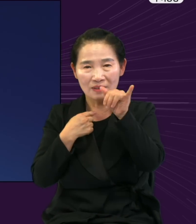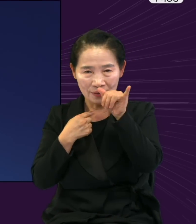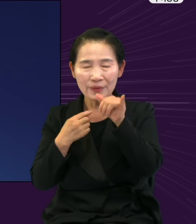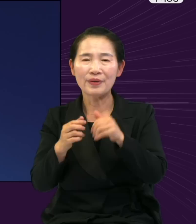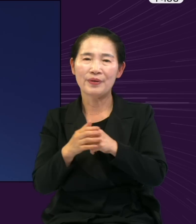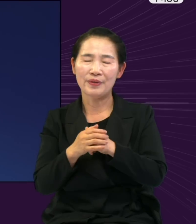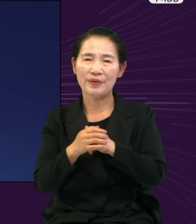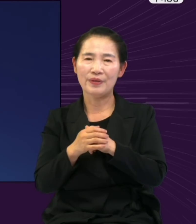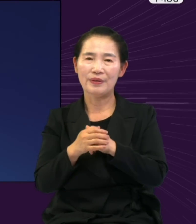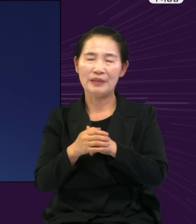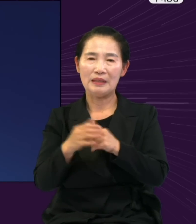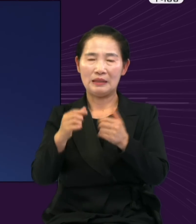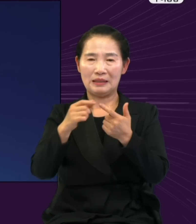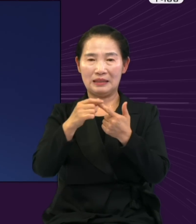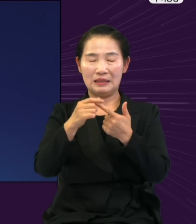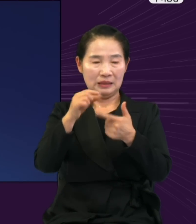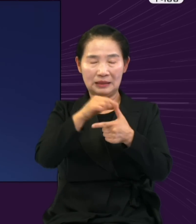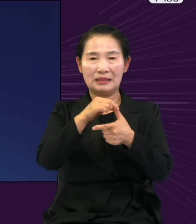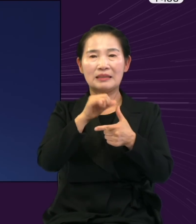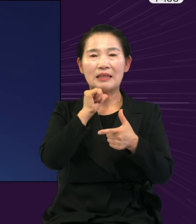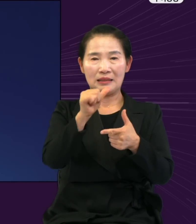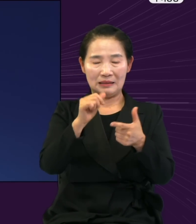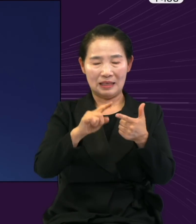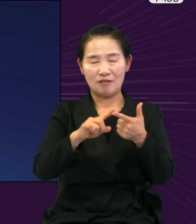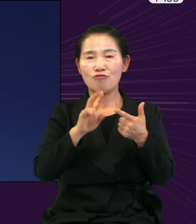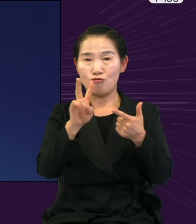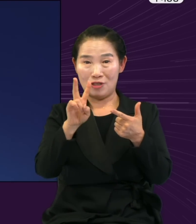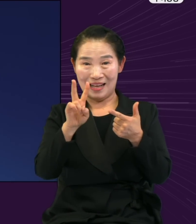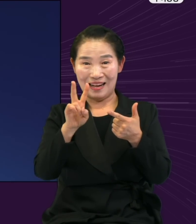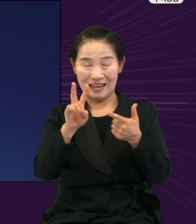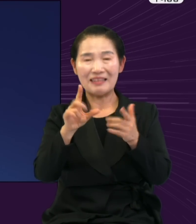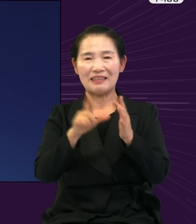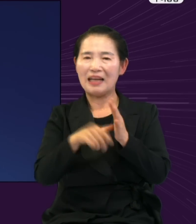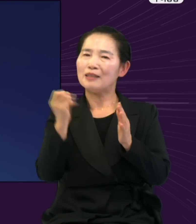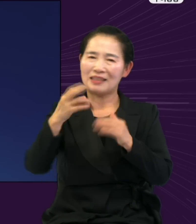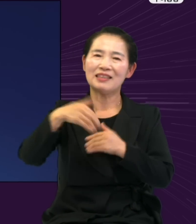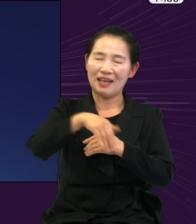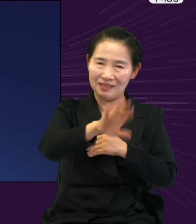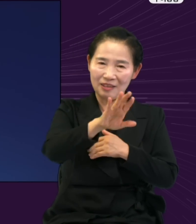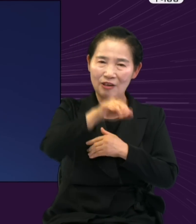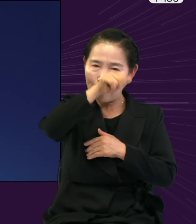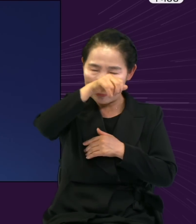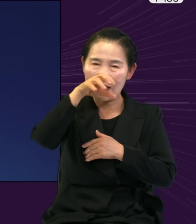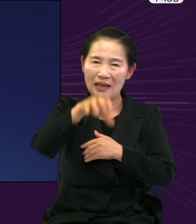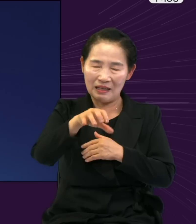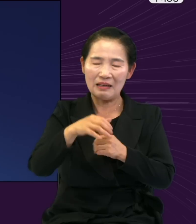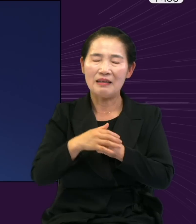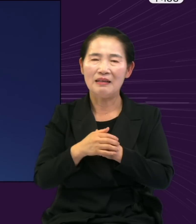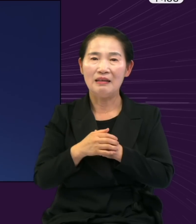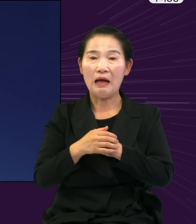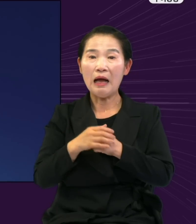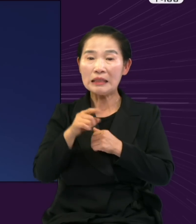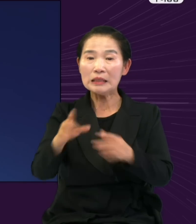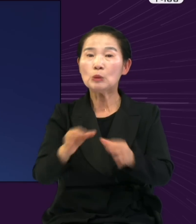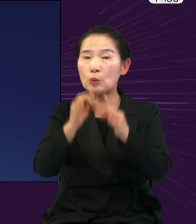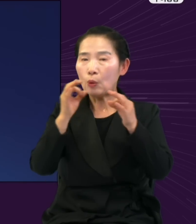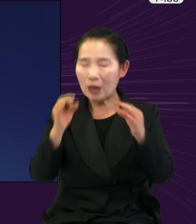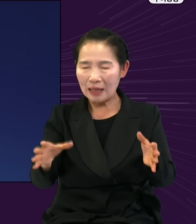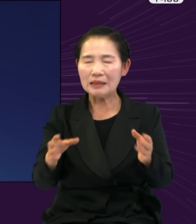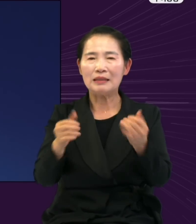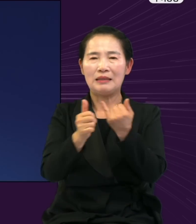큰애가 5살, 작은애가 2살 때였습니다. 그때까지 저는 사고 현장의 사진을 보지 않았어요. 지금도 저희